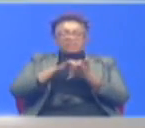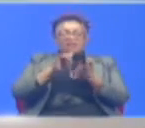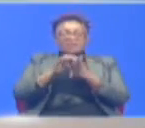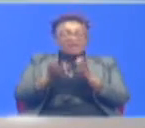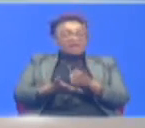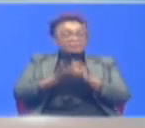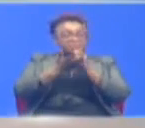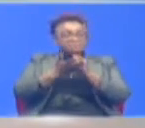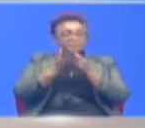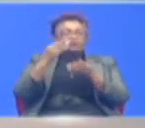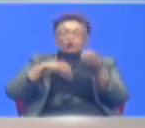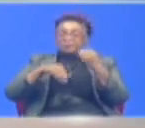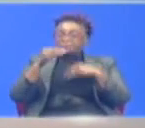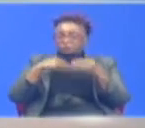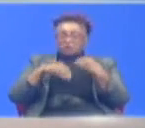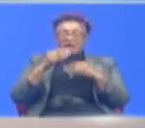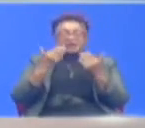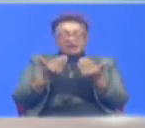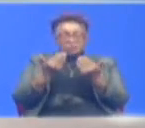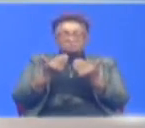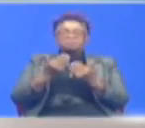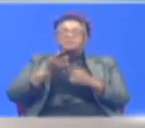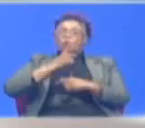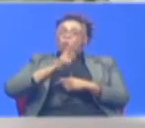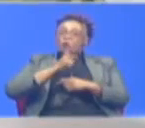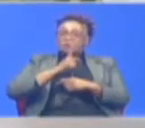wa uhalifu na chuma chao kimotoni.